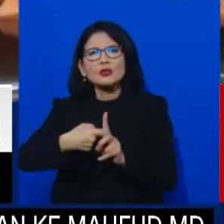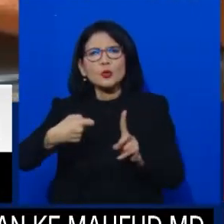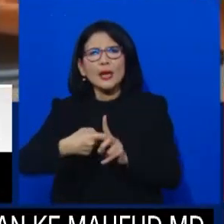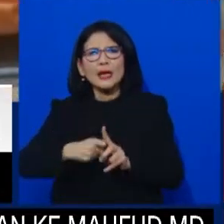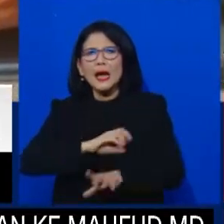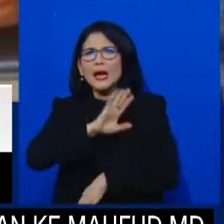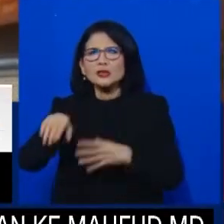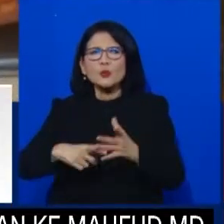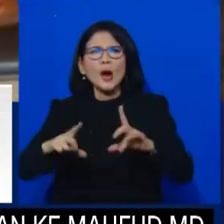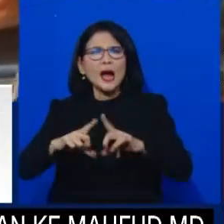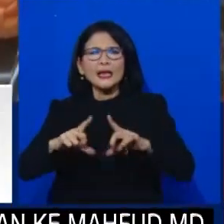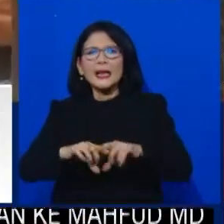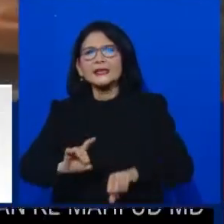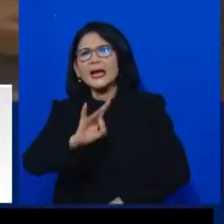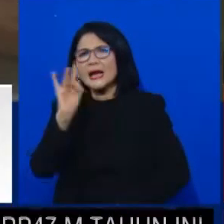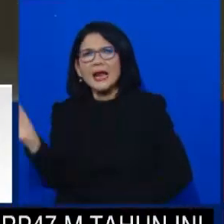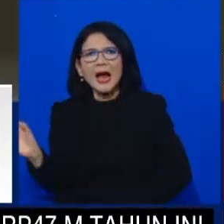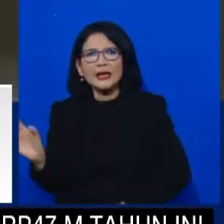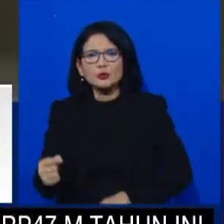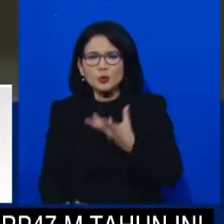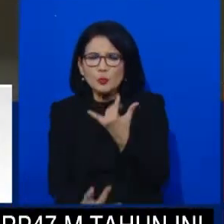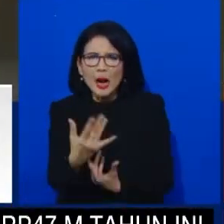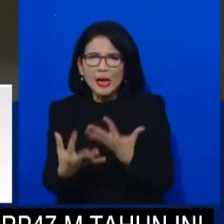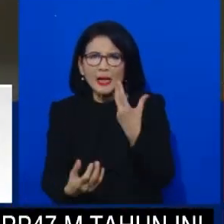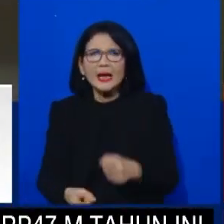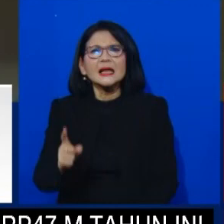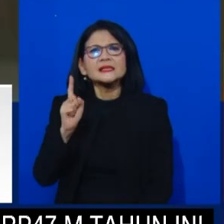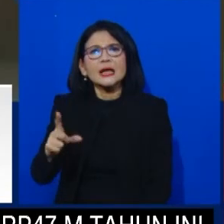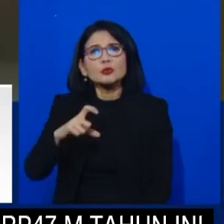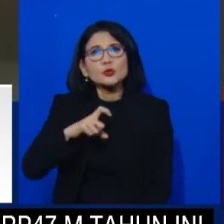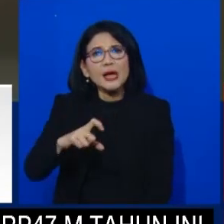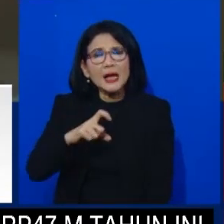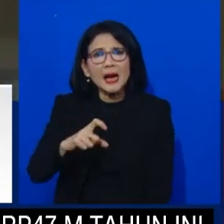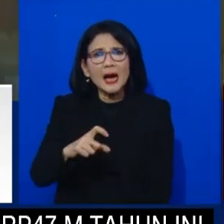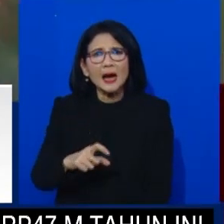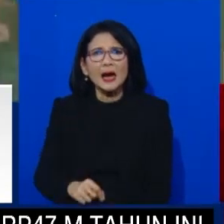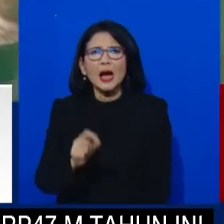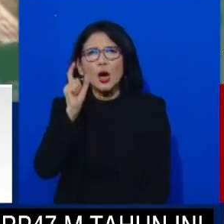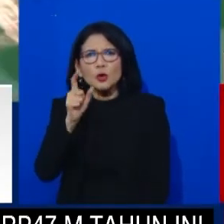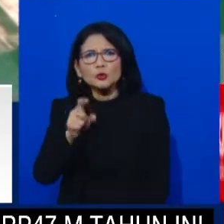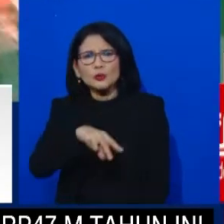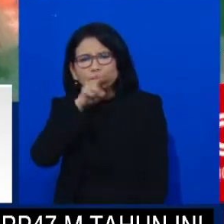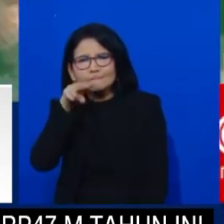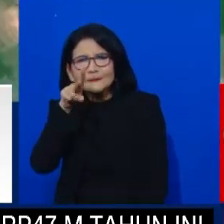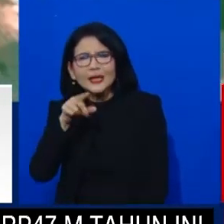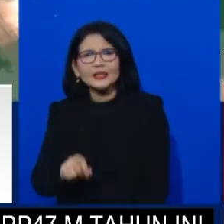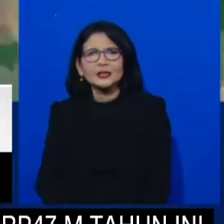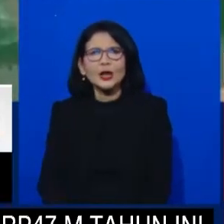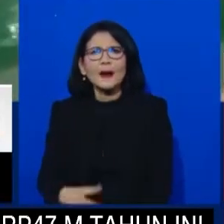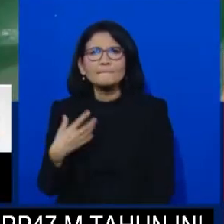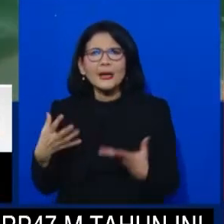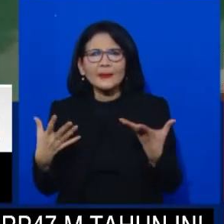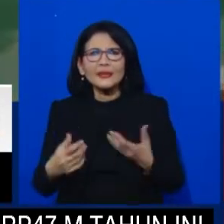alat petunjuk lainnya ini terbakar, sehingga salah satu cara untuk melakukan identifikasi yaitu dengan melakukan